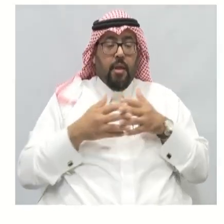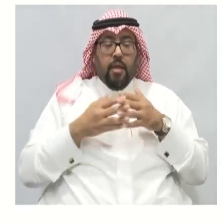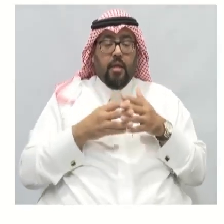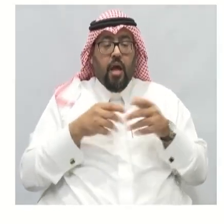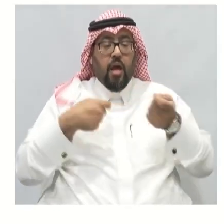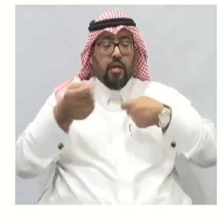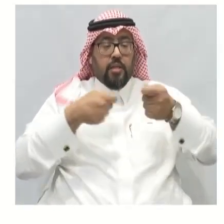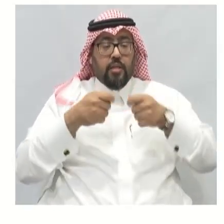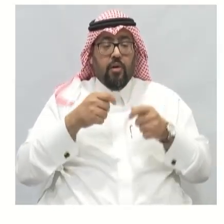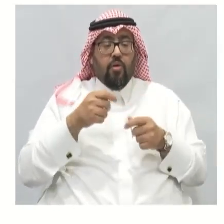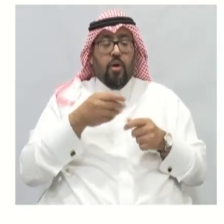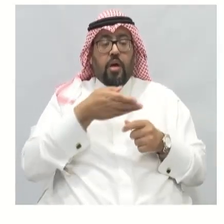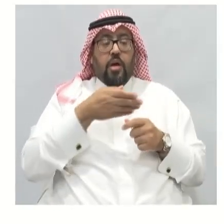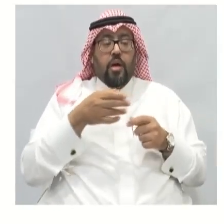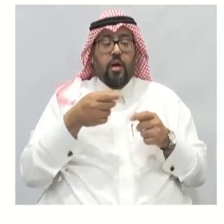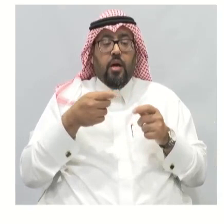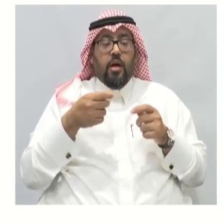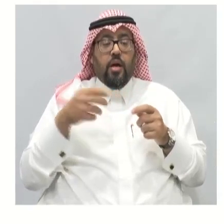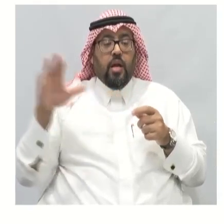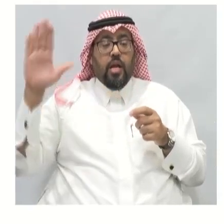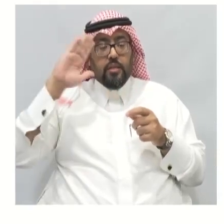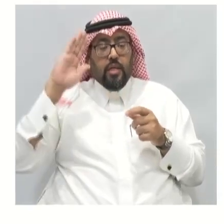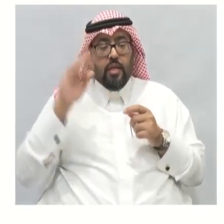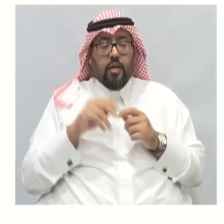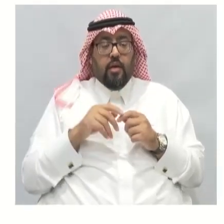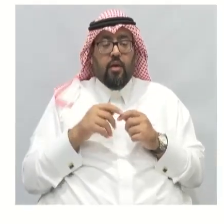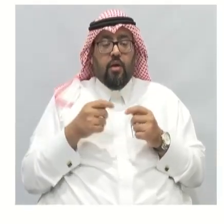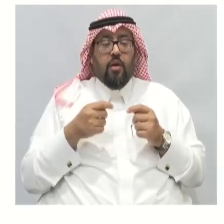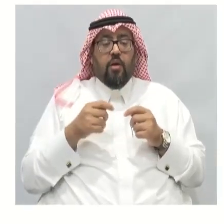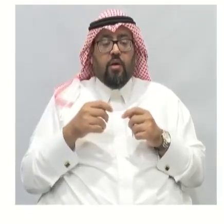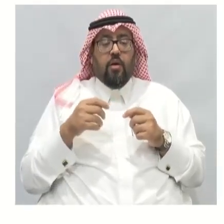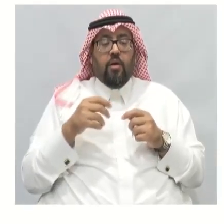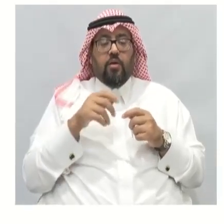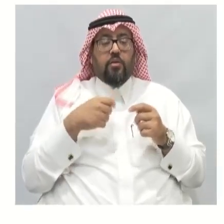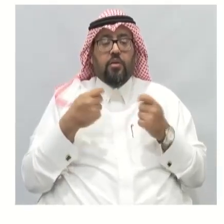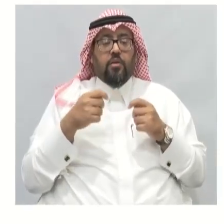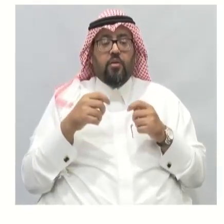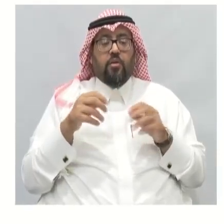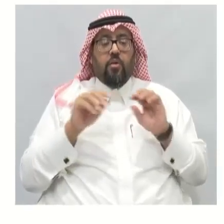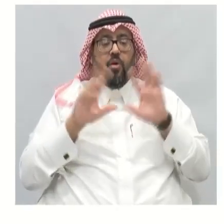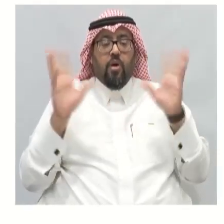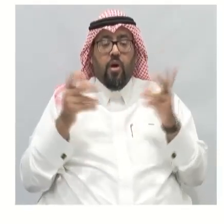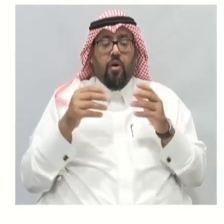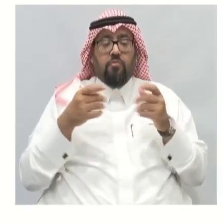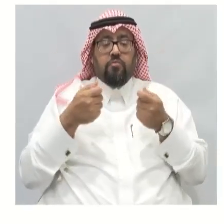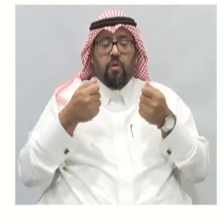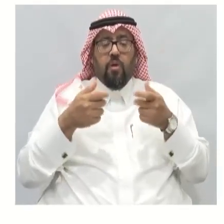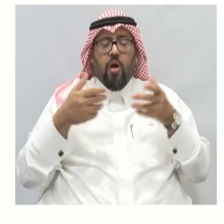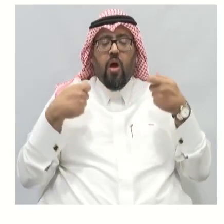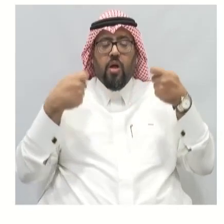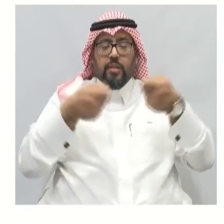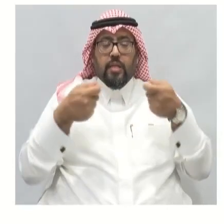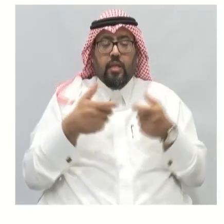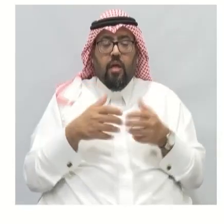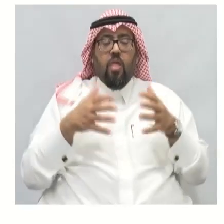الاقتصاديه والسياسيه والعسكريه اصبح اقتصاد الولايات المتحده الامريكيه كما عرفنا